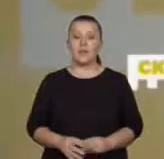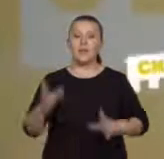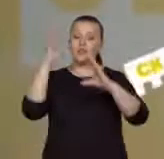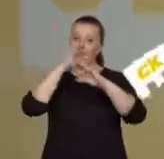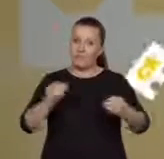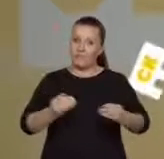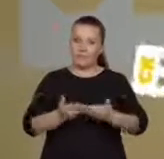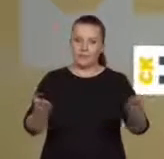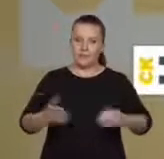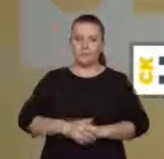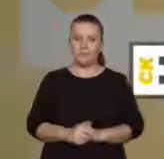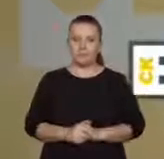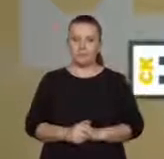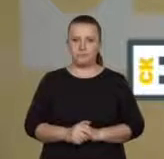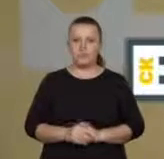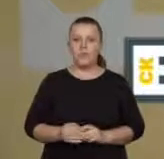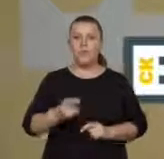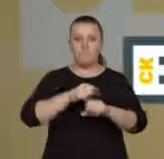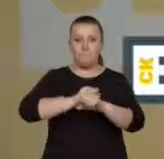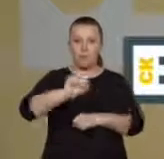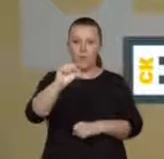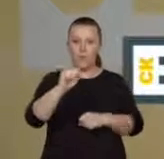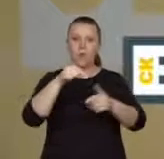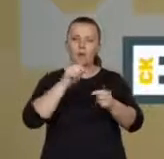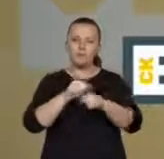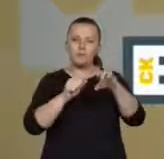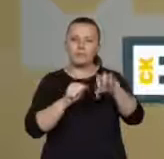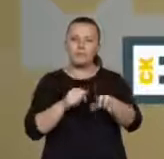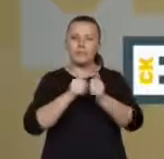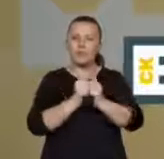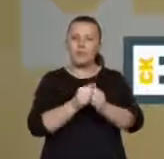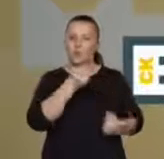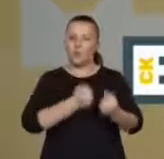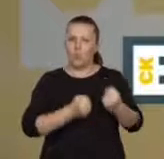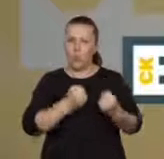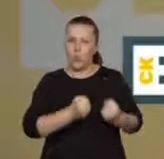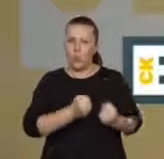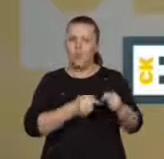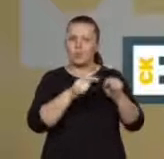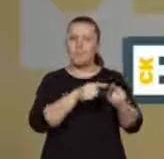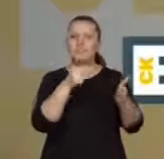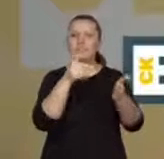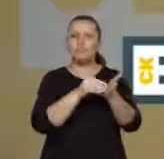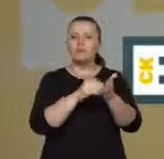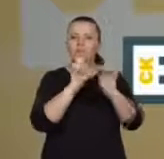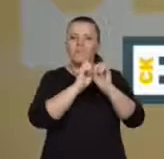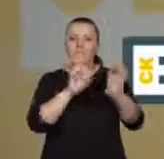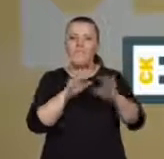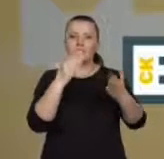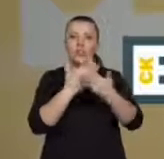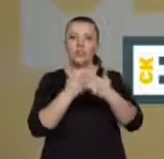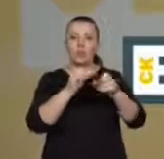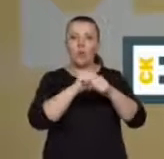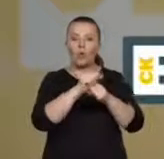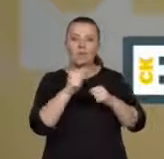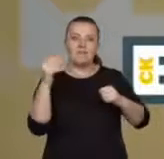Szanowni Państwo, jednymi z najtrudniejszych zadań maturalnych są te wymagające wyjaśnienia, dlaczego zachodzi pewna zależność